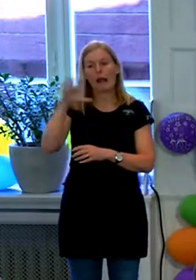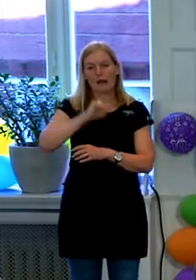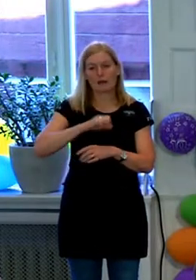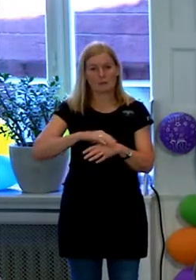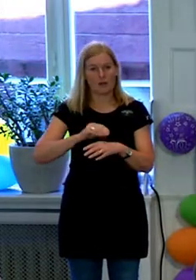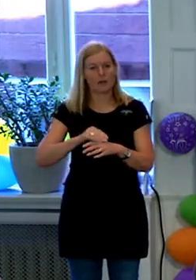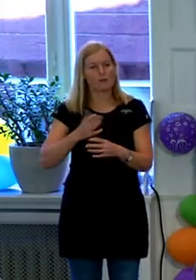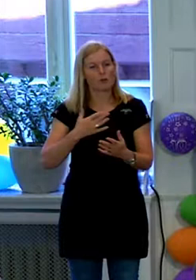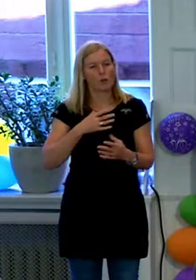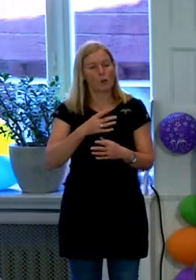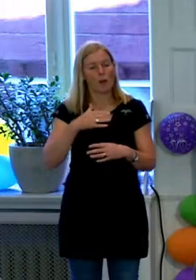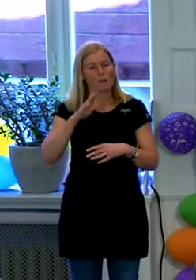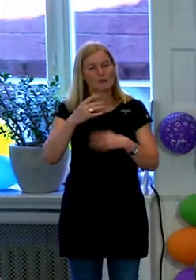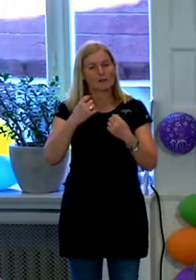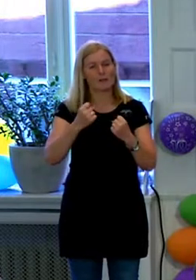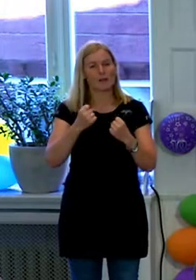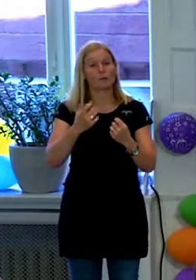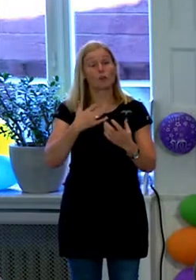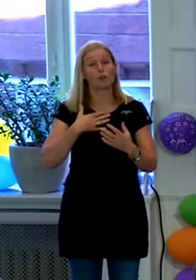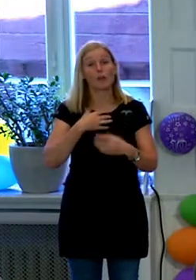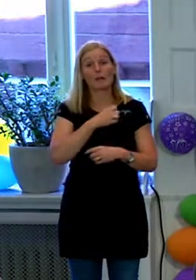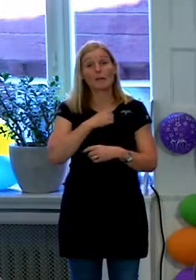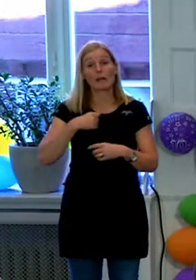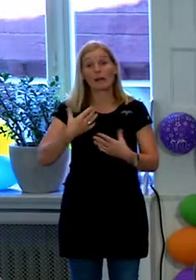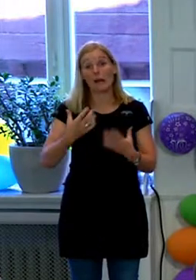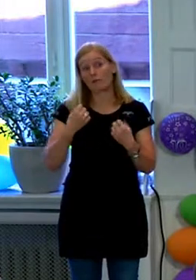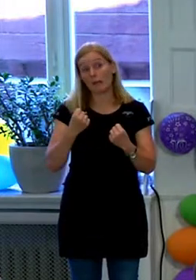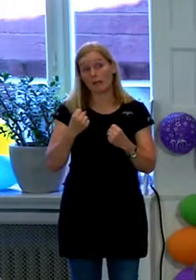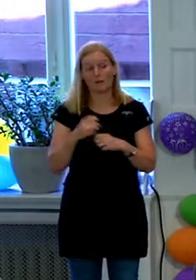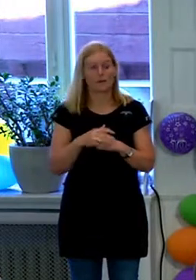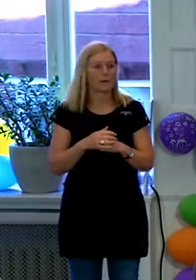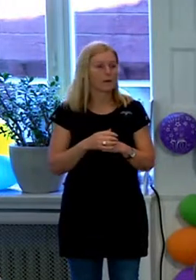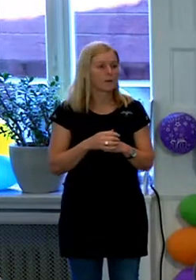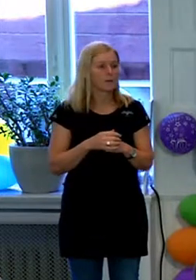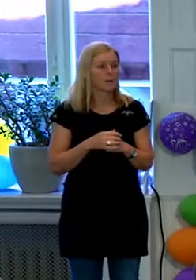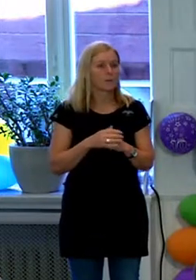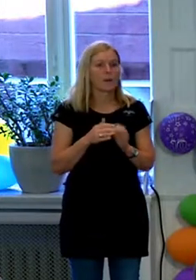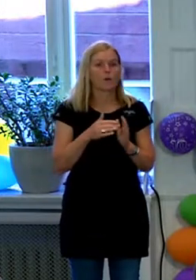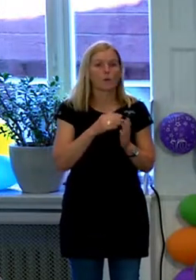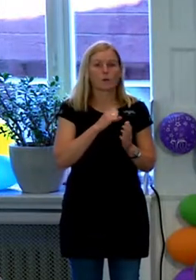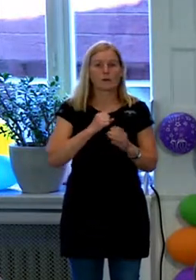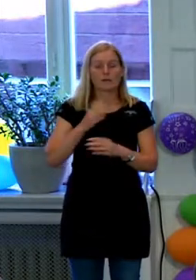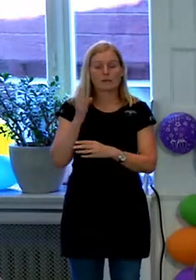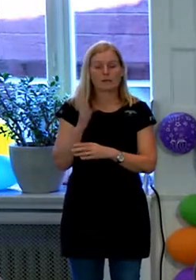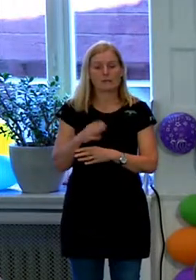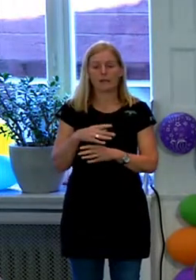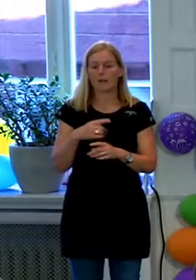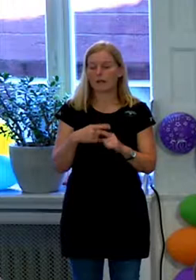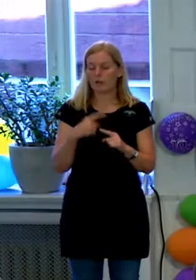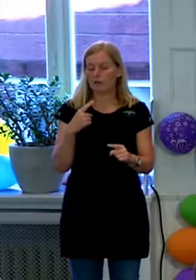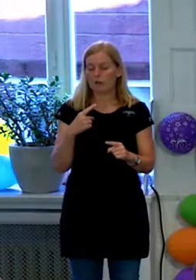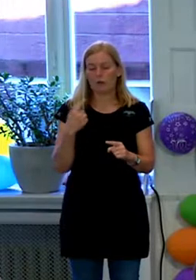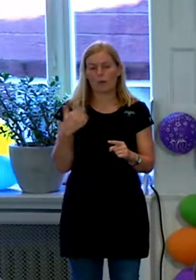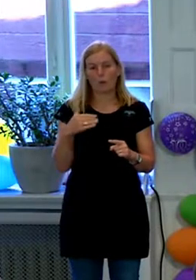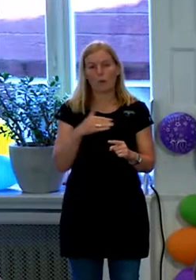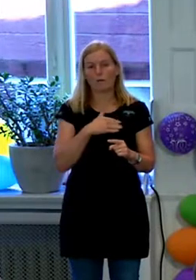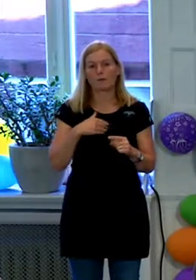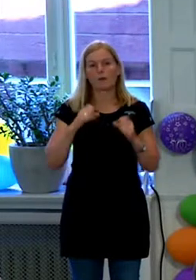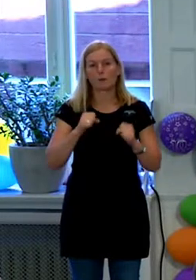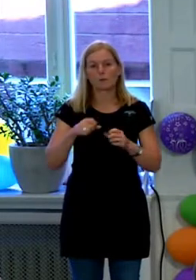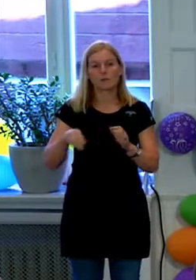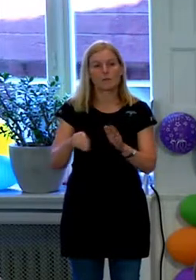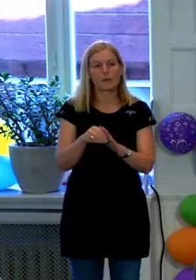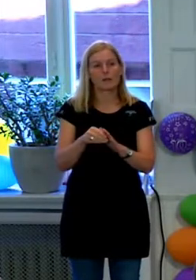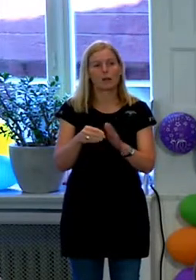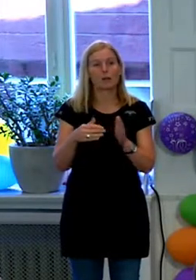är viktigt, eller vad tycker regeringen är viktigt i det här arbetet? Nej, men från regeringens sida så är det väldigt tydligt att vi måste